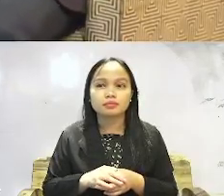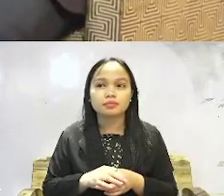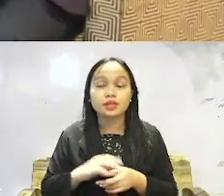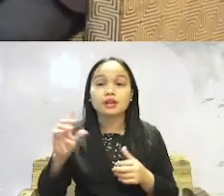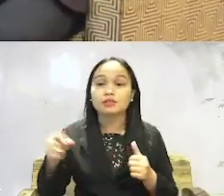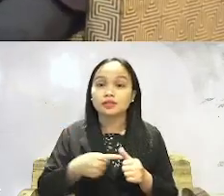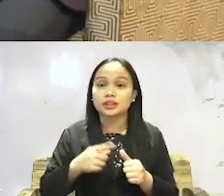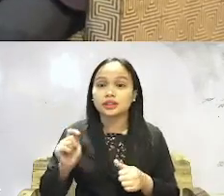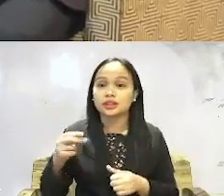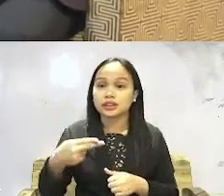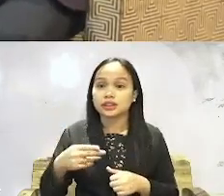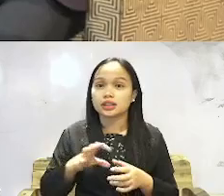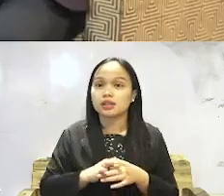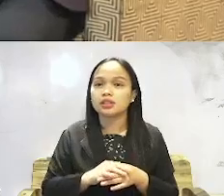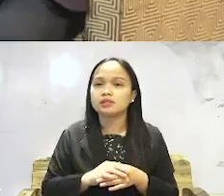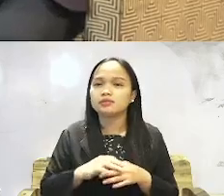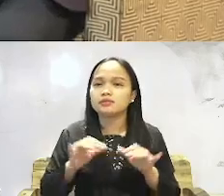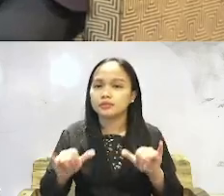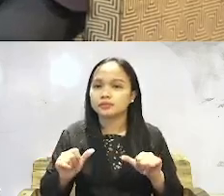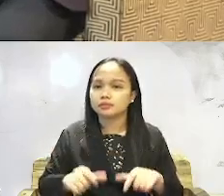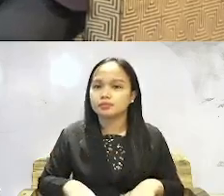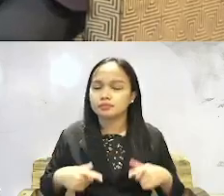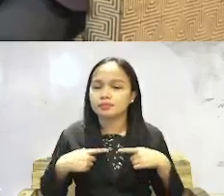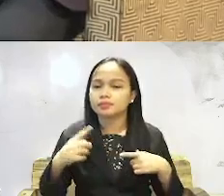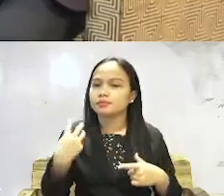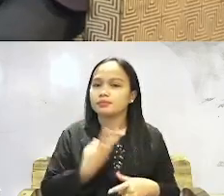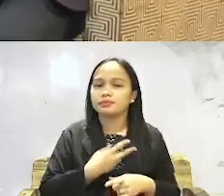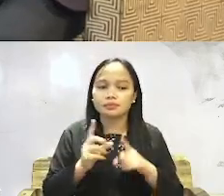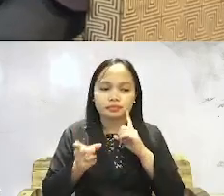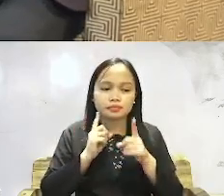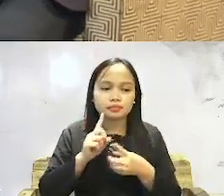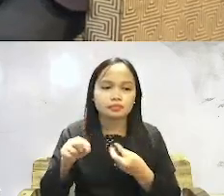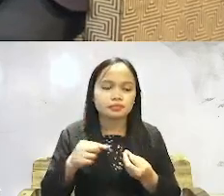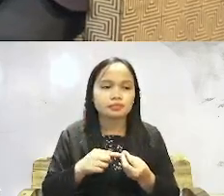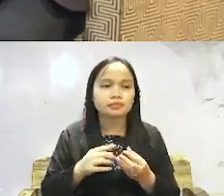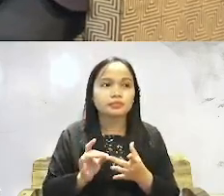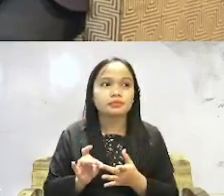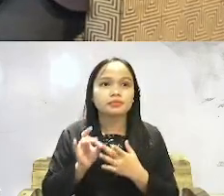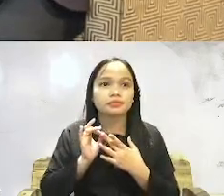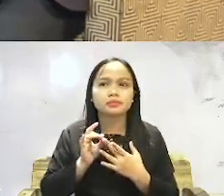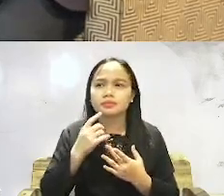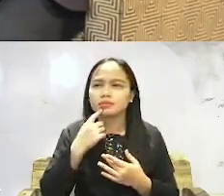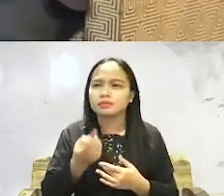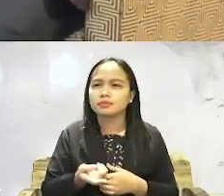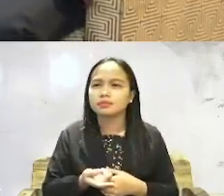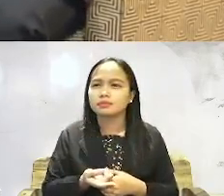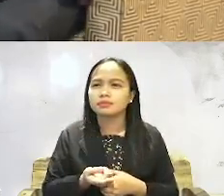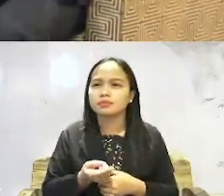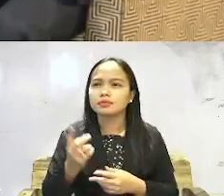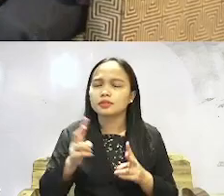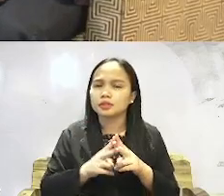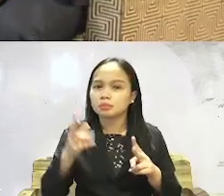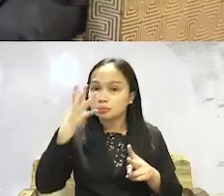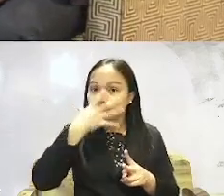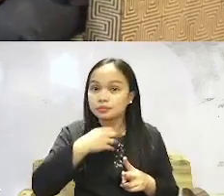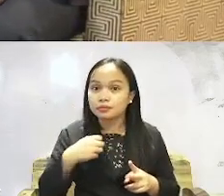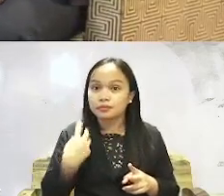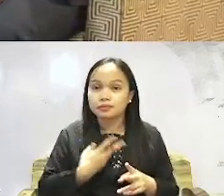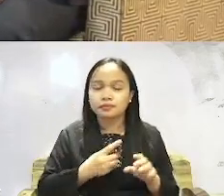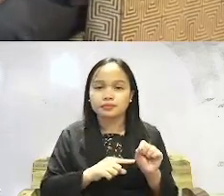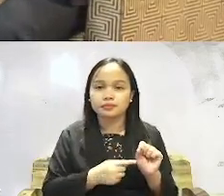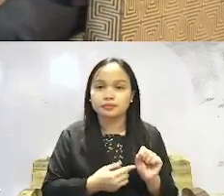First Thursday ng Staying Alive. Diba? Pinag-usapan natin, lalo na ano, sabi doon, ang ganda ng simula natin ng